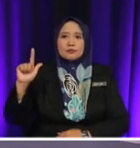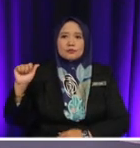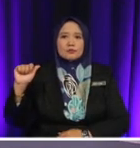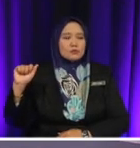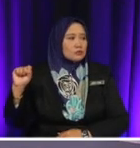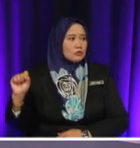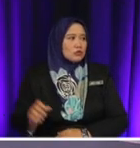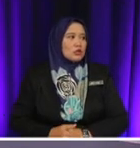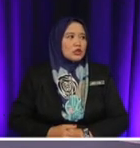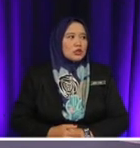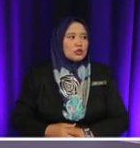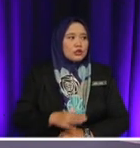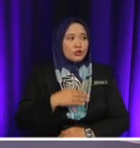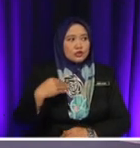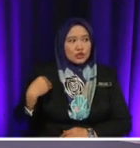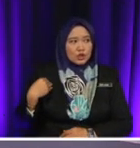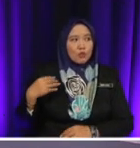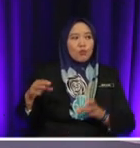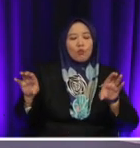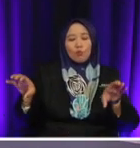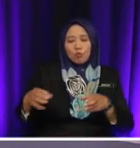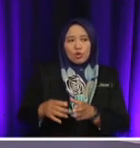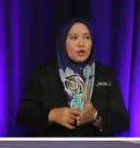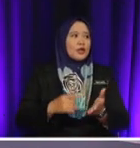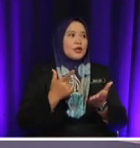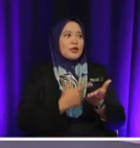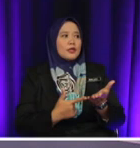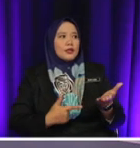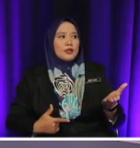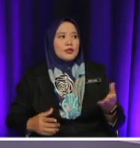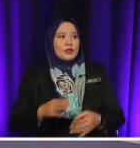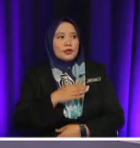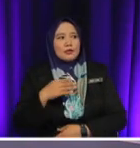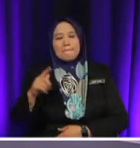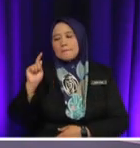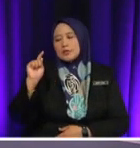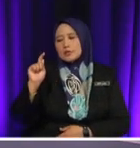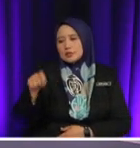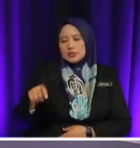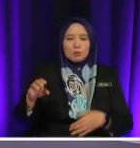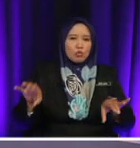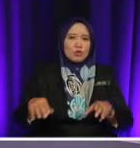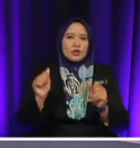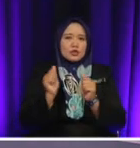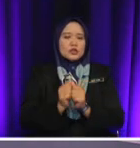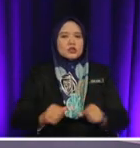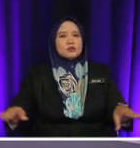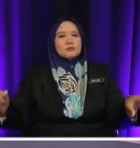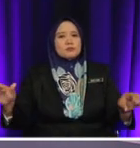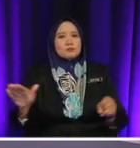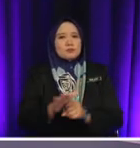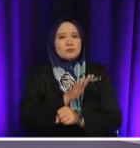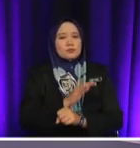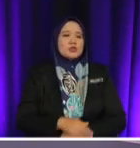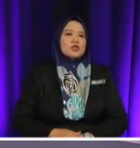bahawa markah yang diperolehi tadi markah untuk satu soalan adalah Li markah Kita perolehi penuh untuk satu soalan l